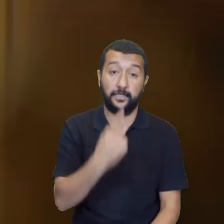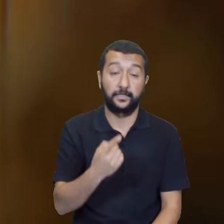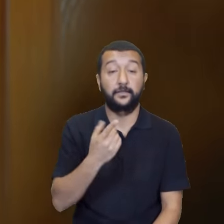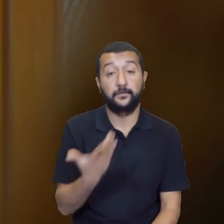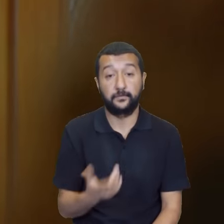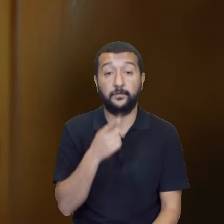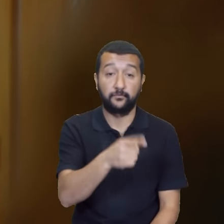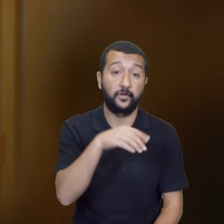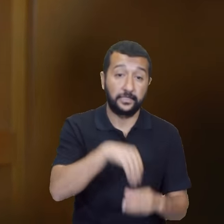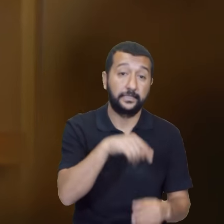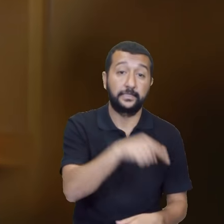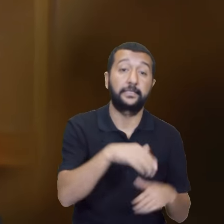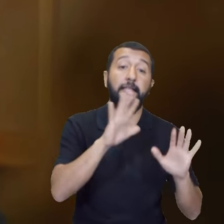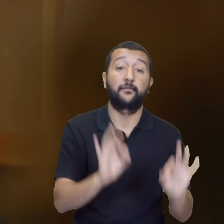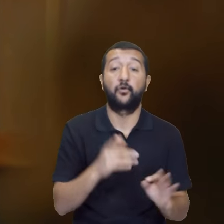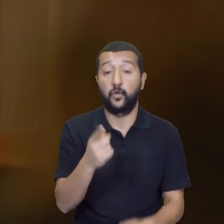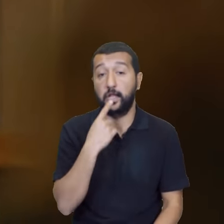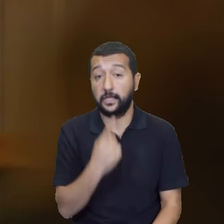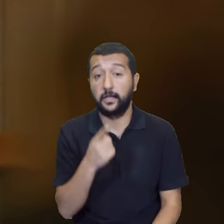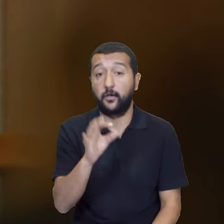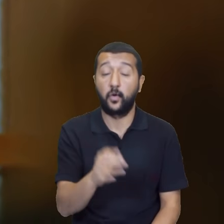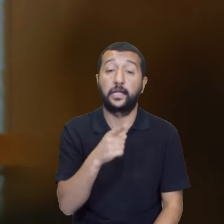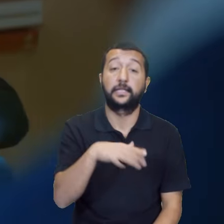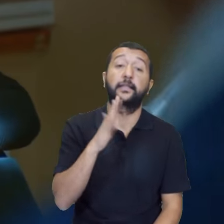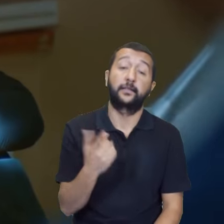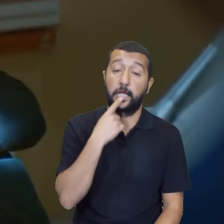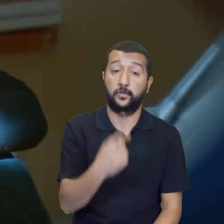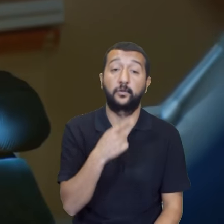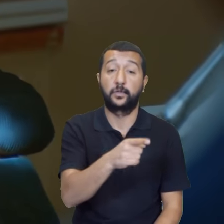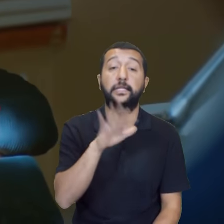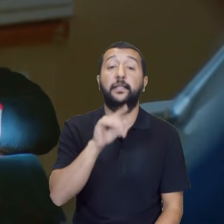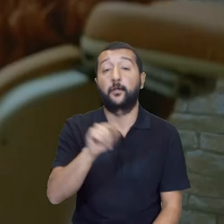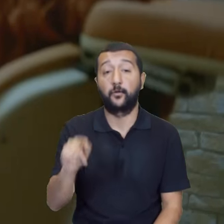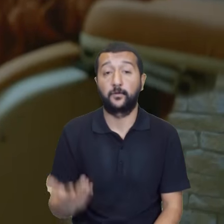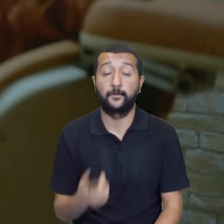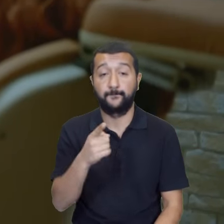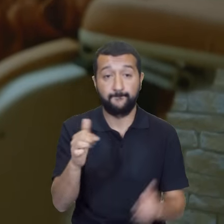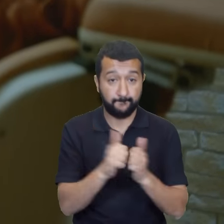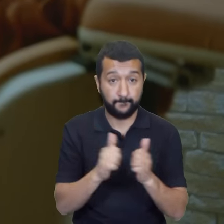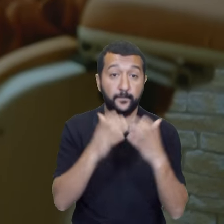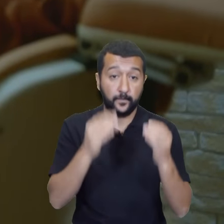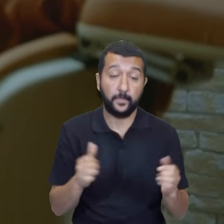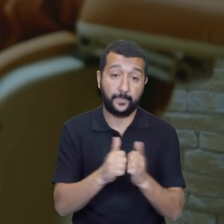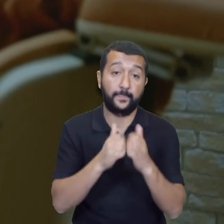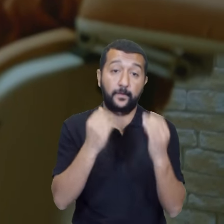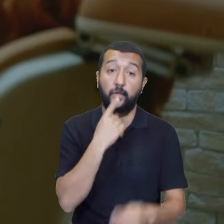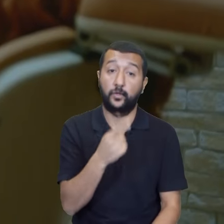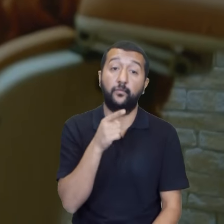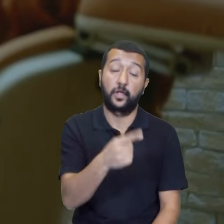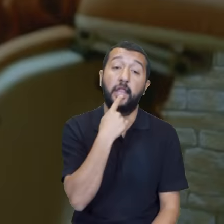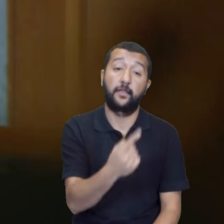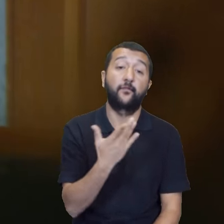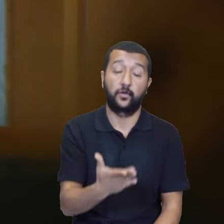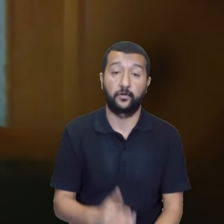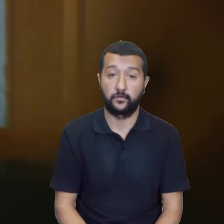olurmuş. O bu durumlar için değil, böyle böyle şey için değil, söylenmiş değil onlar. Yani birlikteyken, beraberken söylenmiş bir laf o